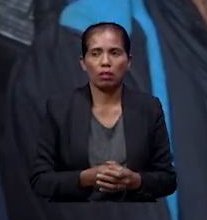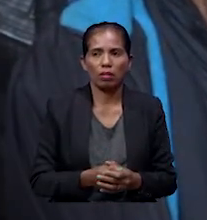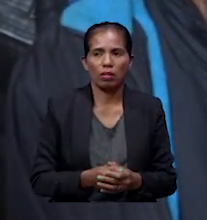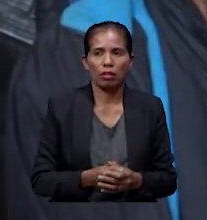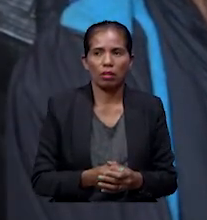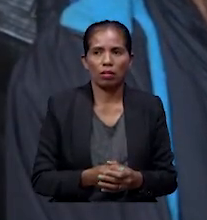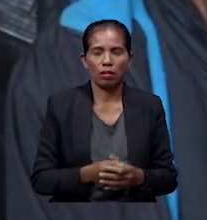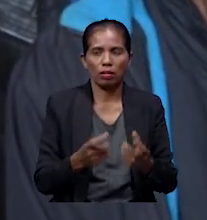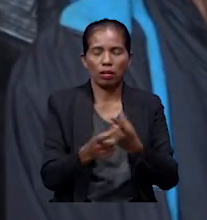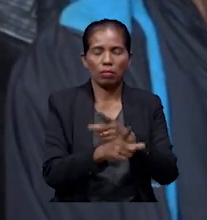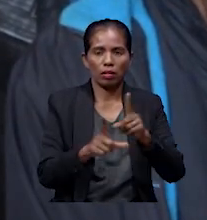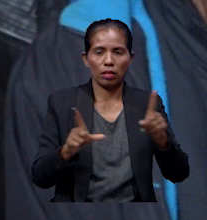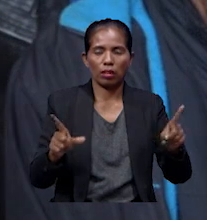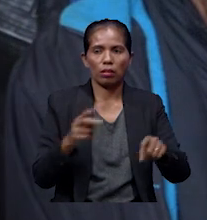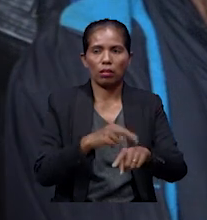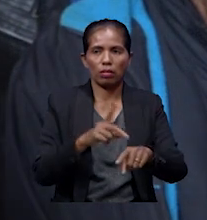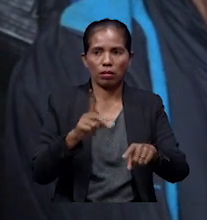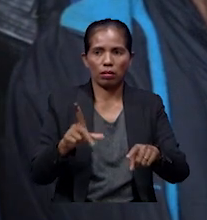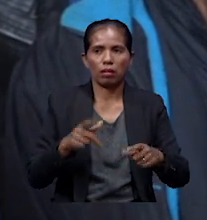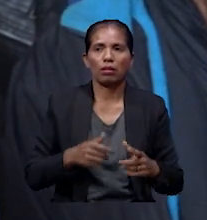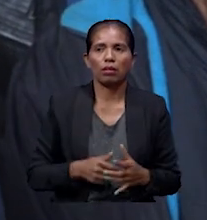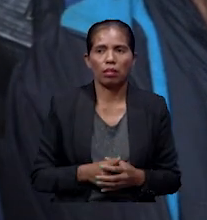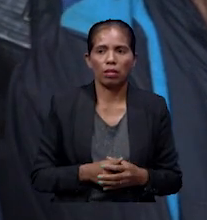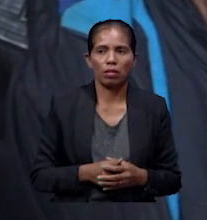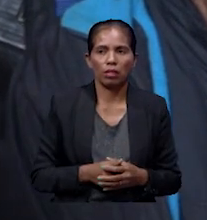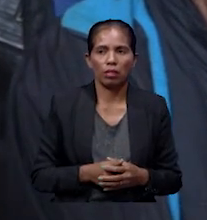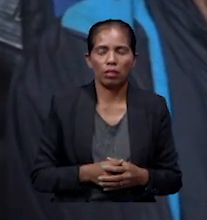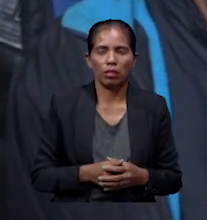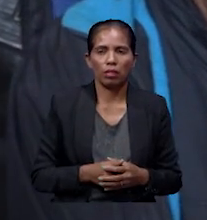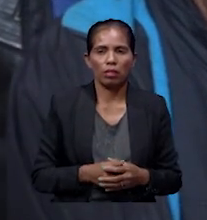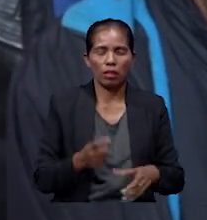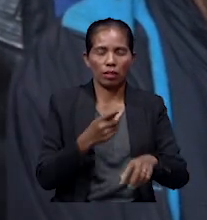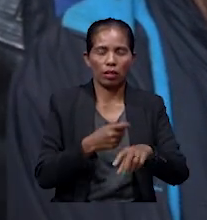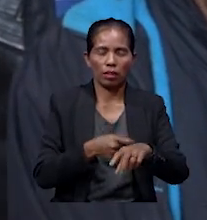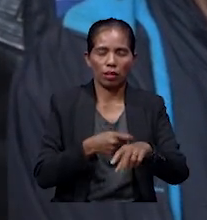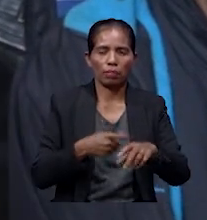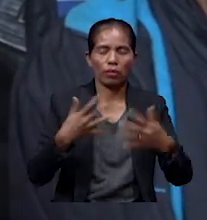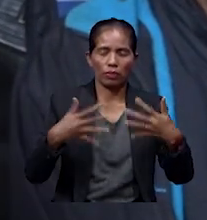luta para libertação nacional, nebe Bahia resistência iha ilara